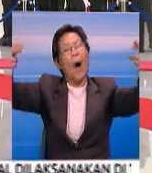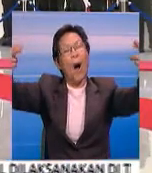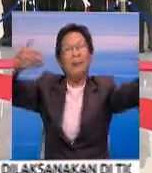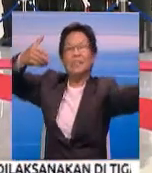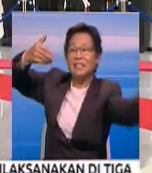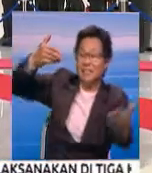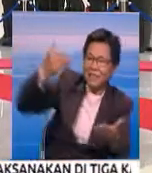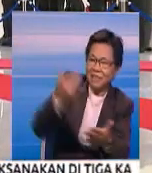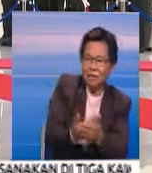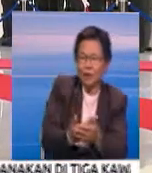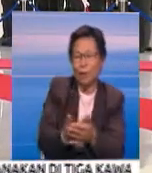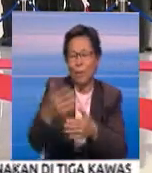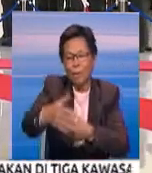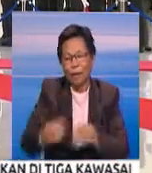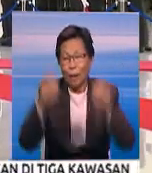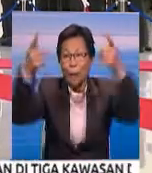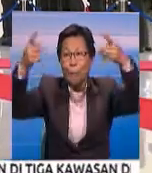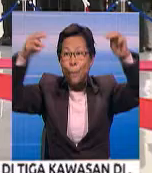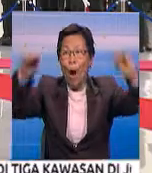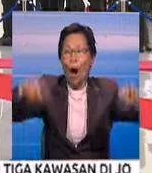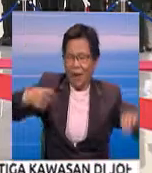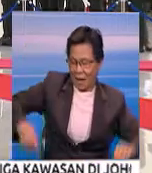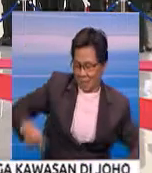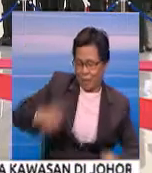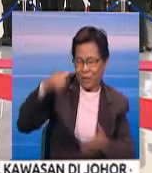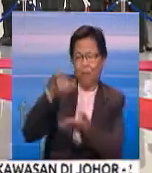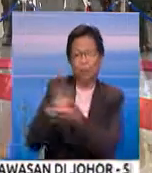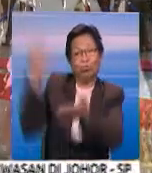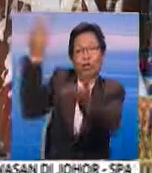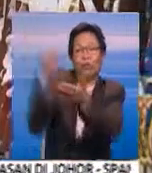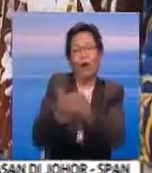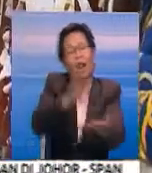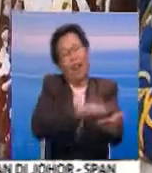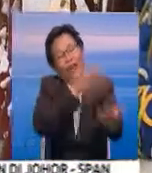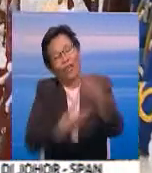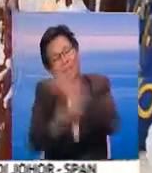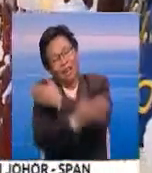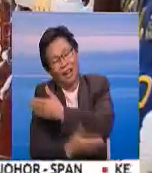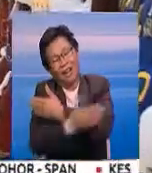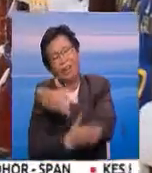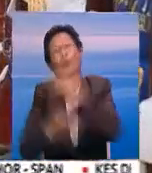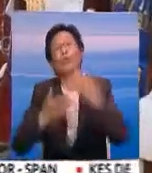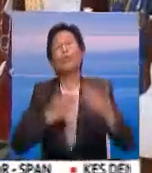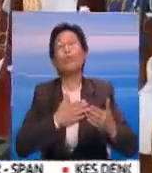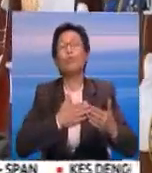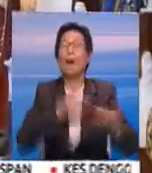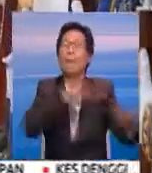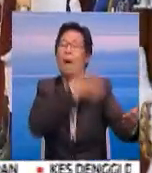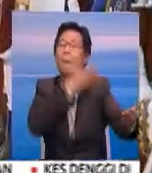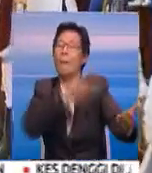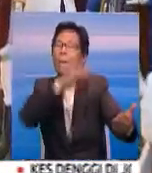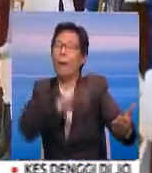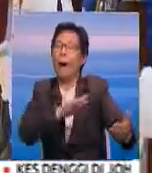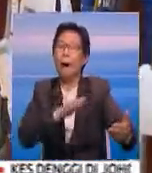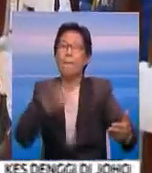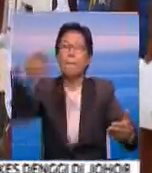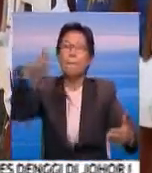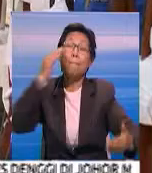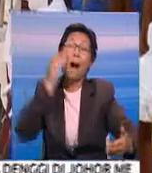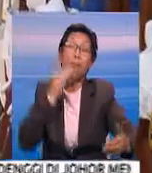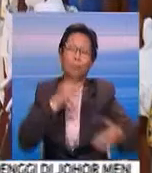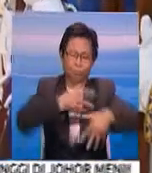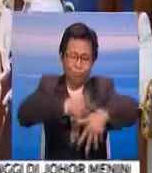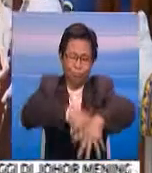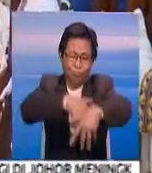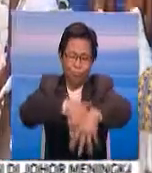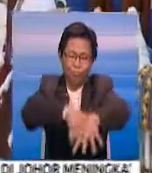di Pejabat Perdana Menteri Kemboja itu. Sejurus lagu negara ku berkumandang, Perdana Menteri memeriksa barisan kehormat